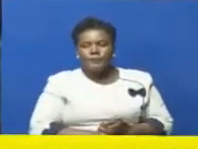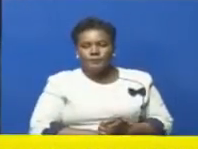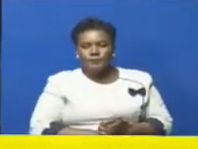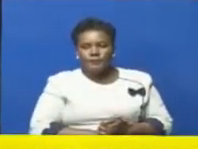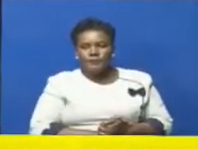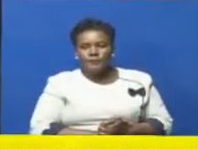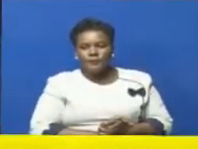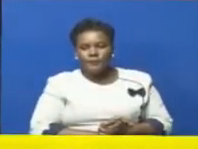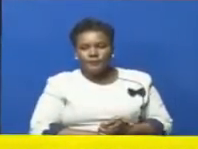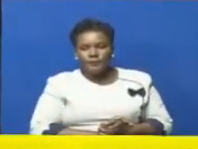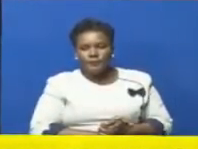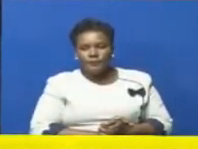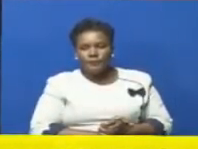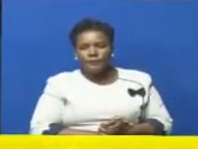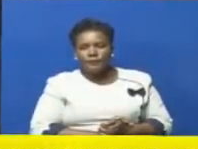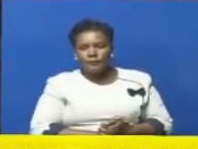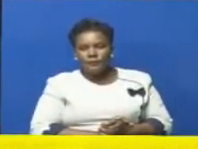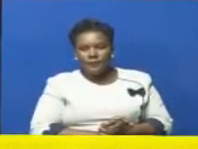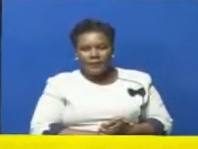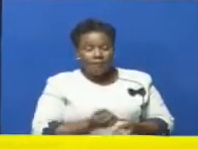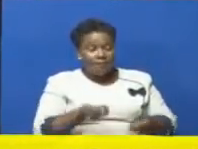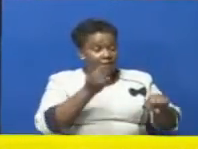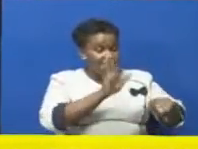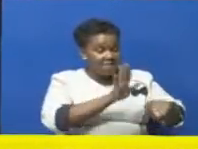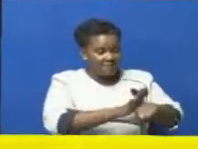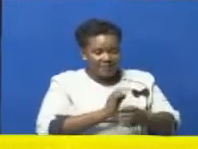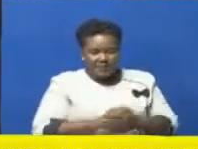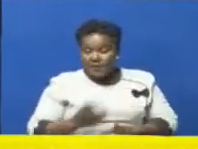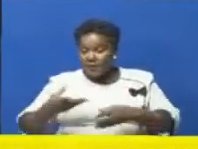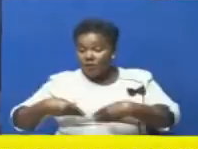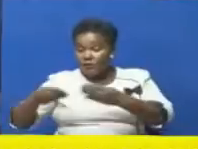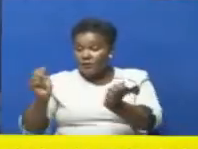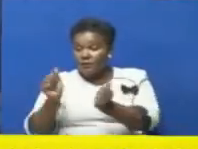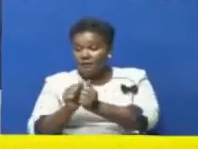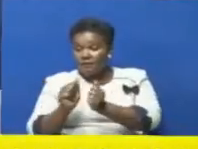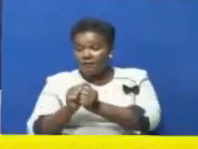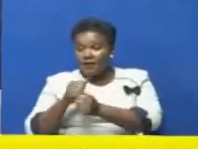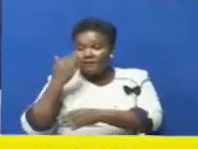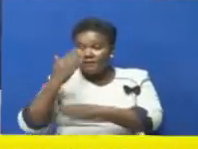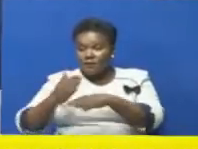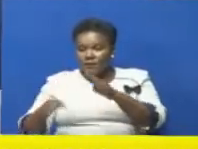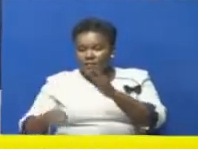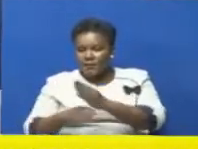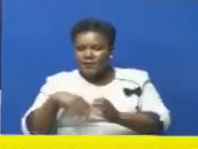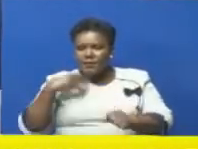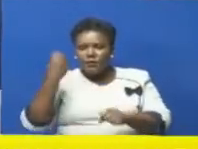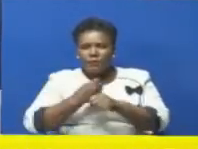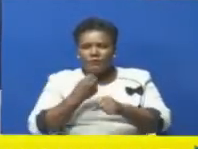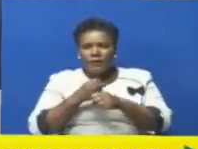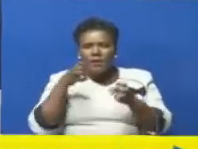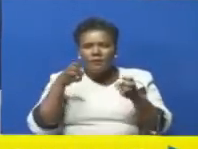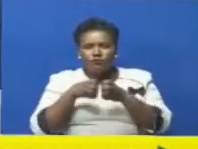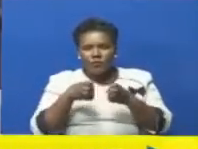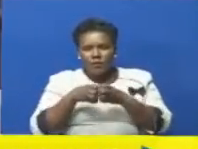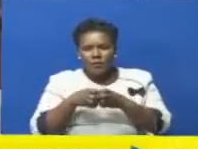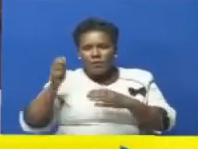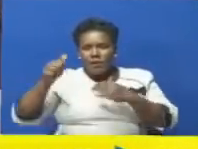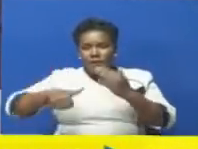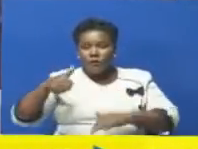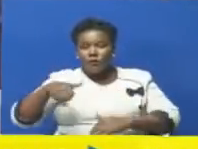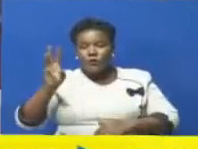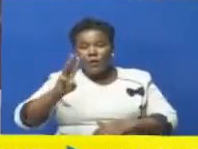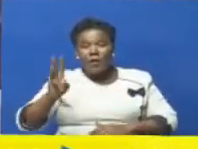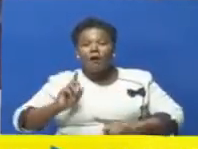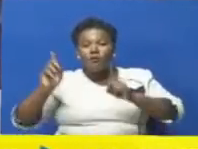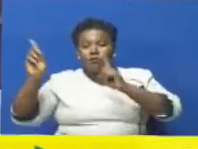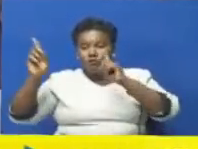Wasambazaji wa vifaa vya ujenzi na mafundi wilayani Kondoa wakiwa katika mkutano na viongozi wa serikali wilayani humo kuweka makubaliano ya pamoja